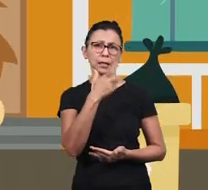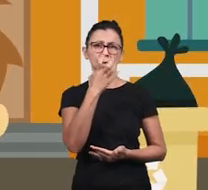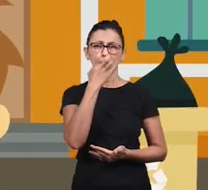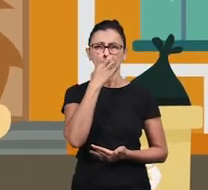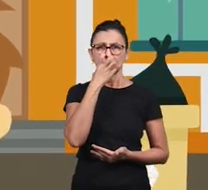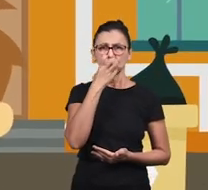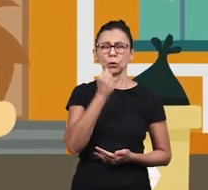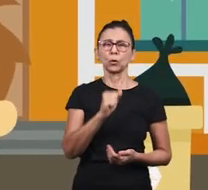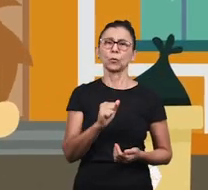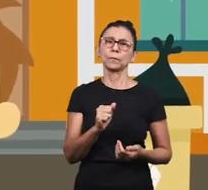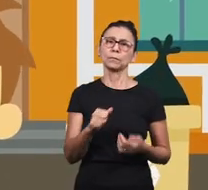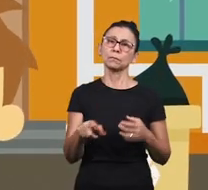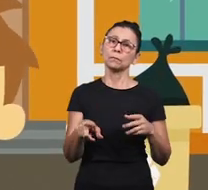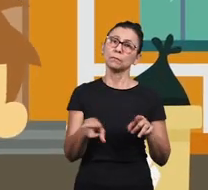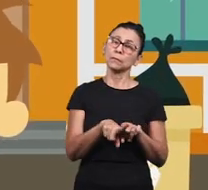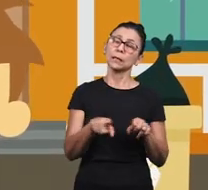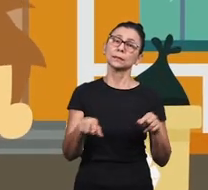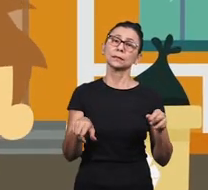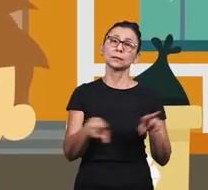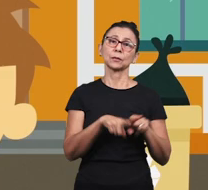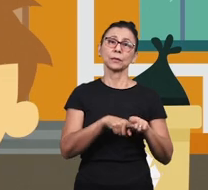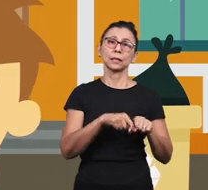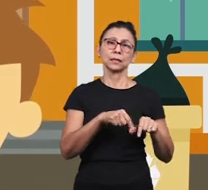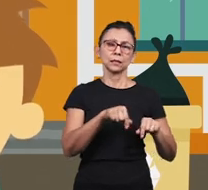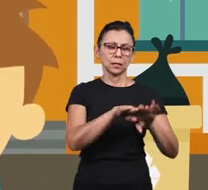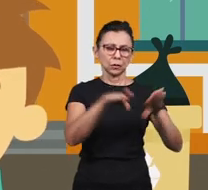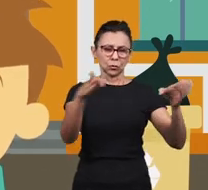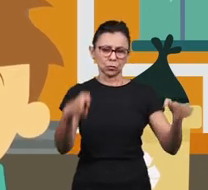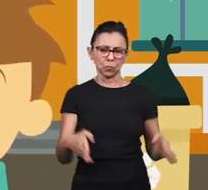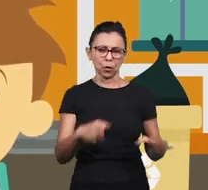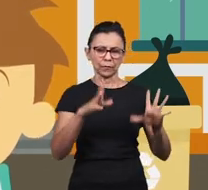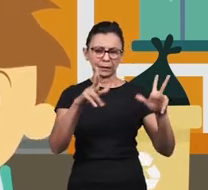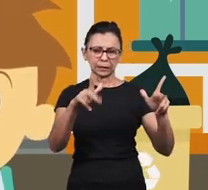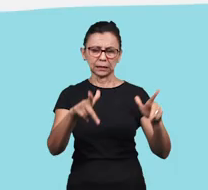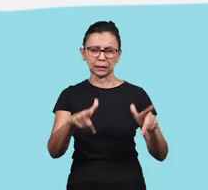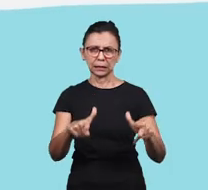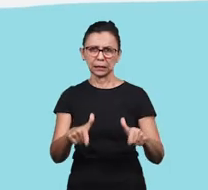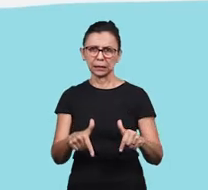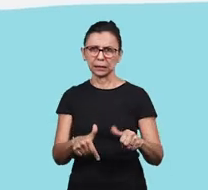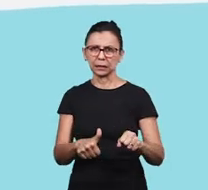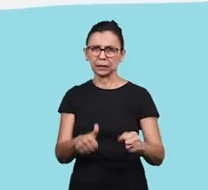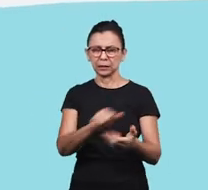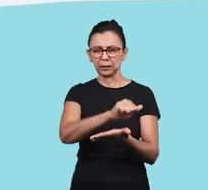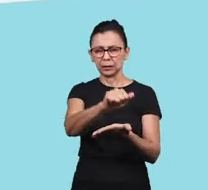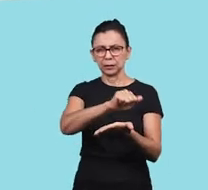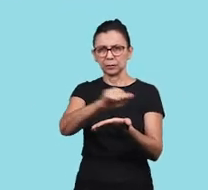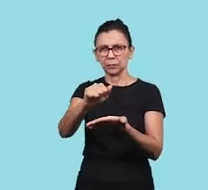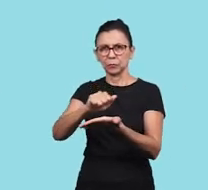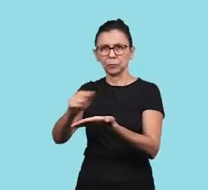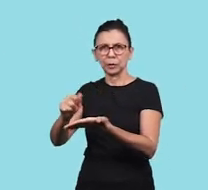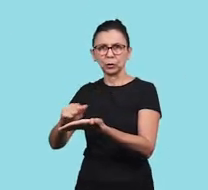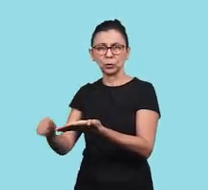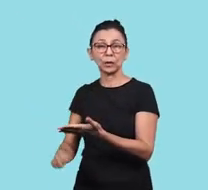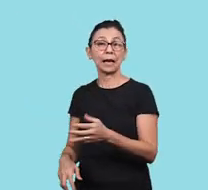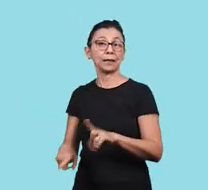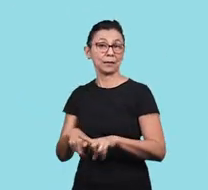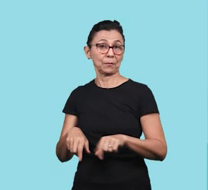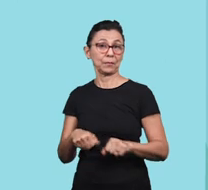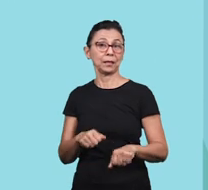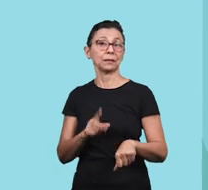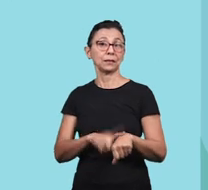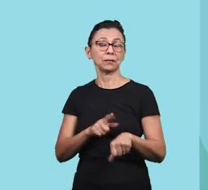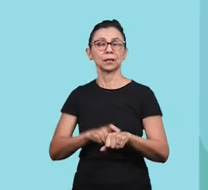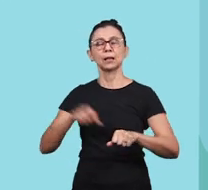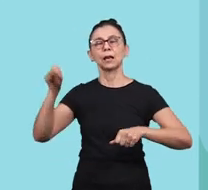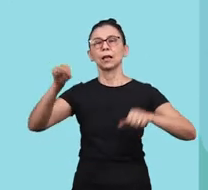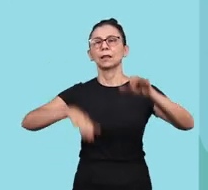l'animal d'estimation, mais participent d'autres tâches comme enlever la poussière et enlever la poubelle. Dans la routine d'Héloïse, il y a un temps pour